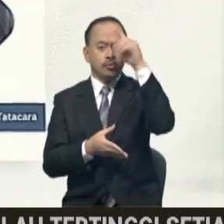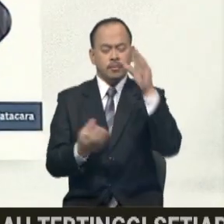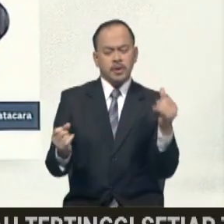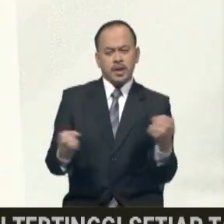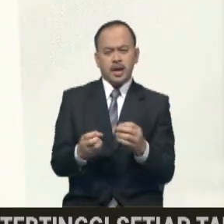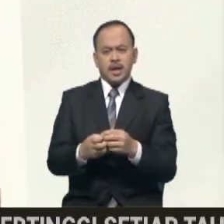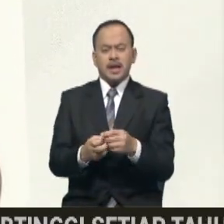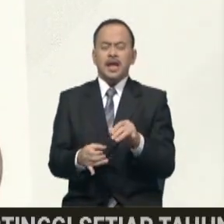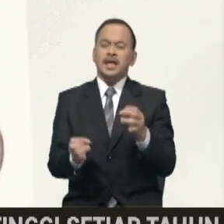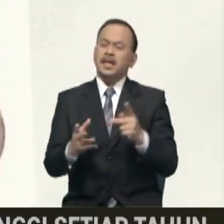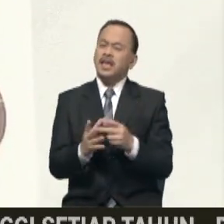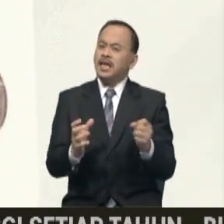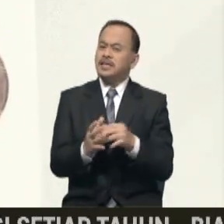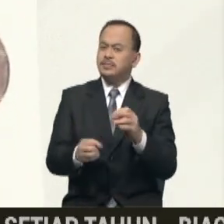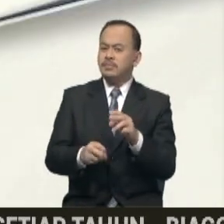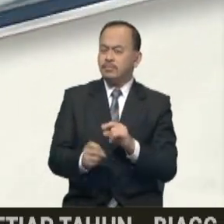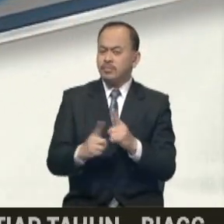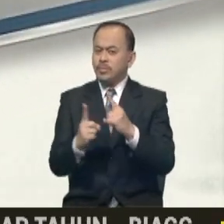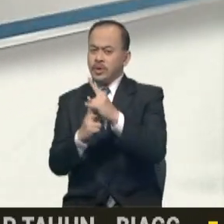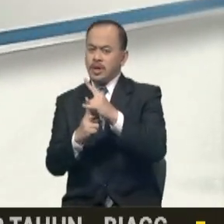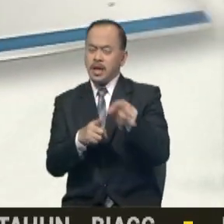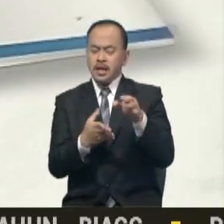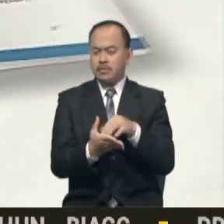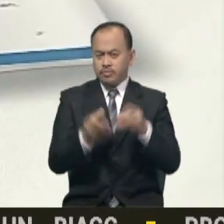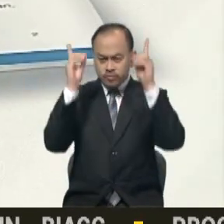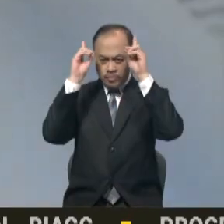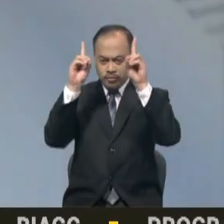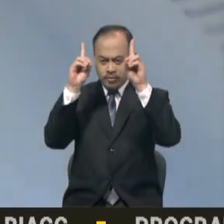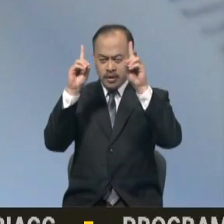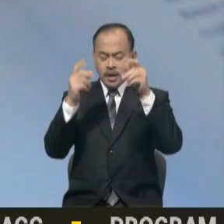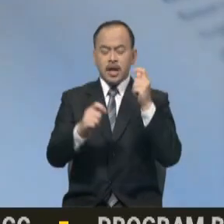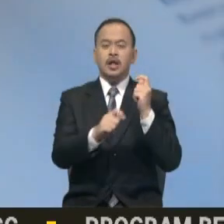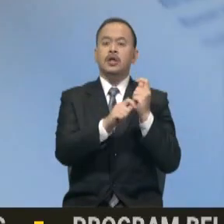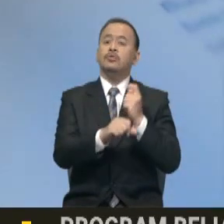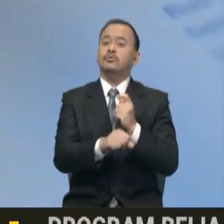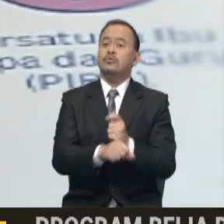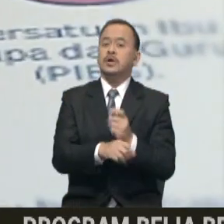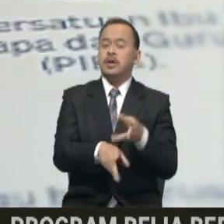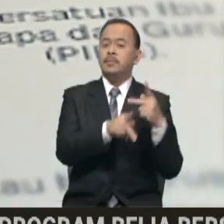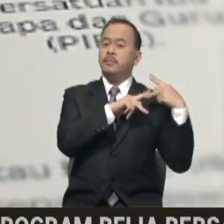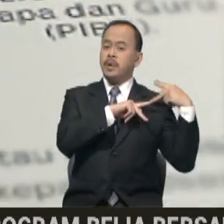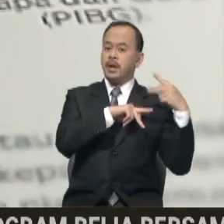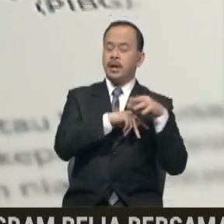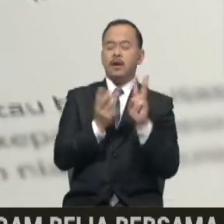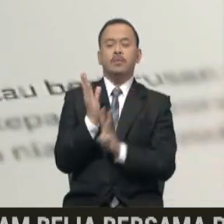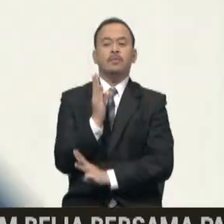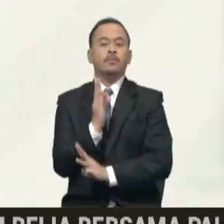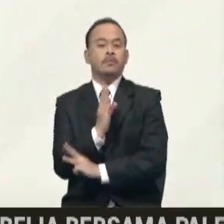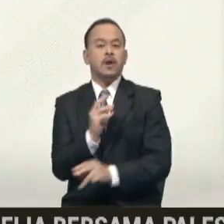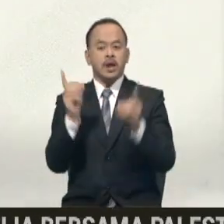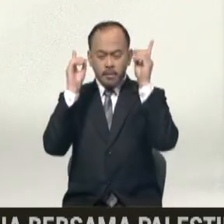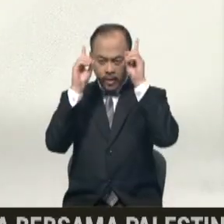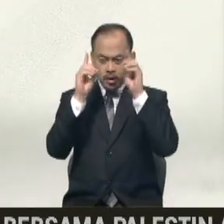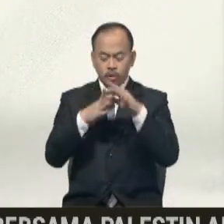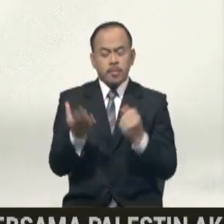kes buli di institusi-institusi pendidikan serta tugas dan peranan setiap warga institusi pendidikan